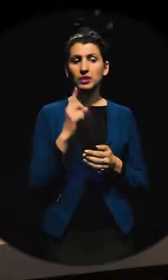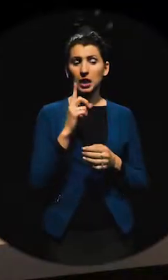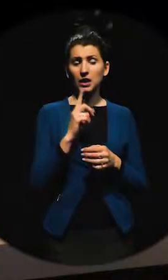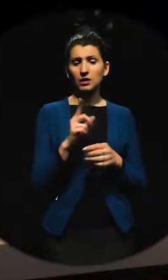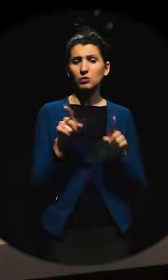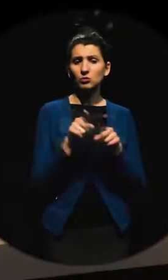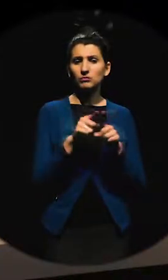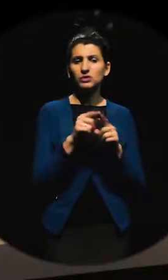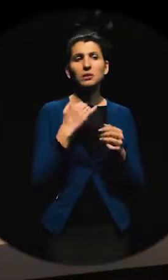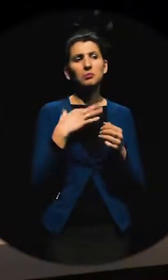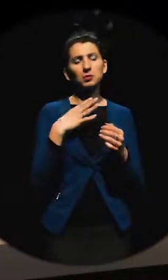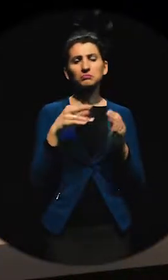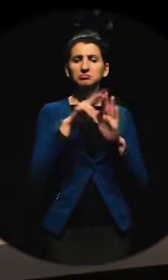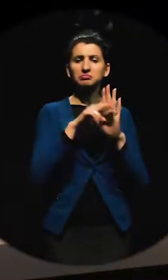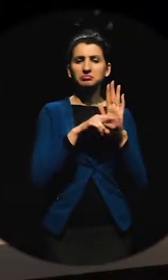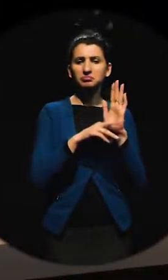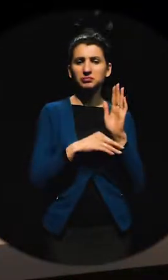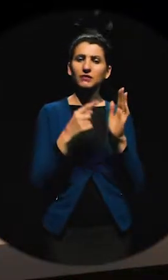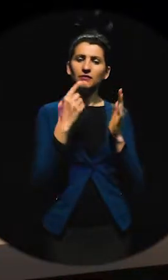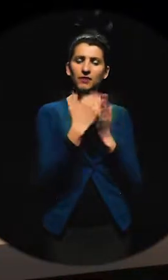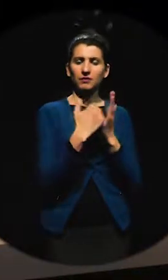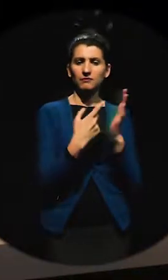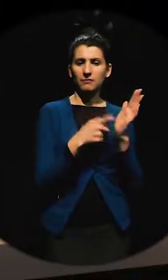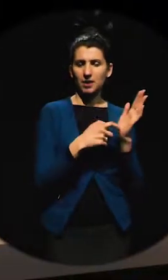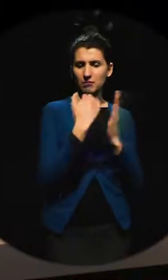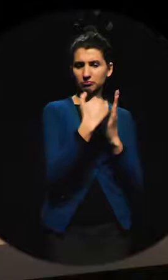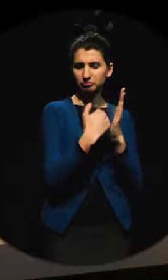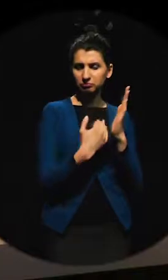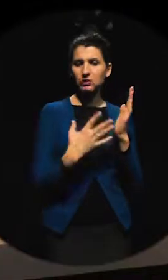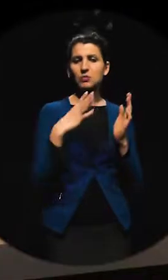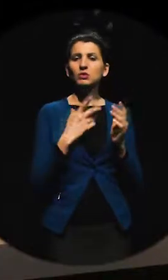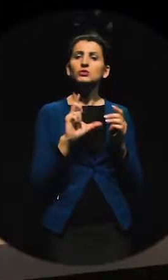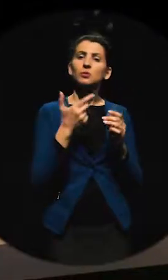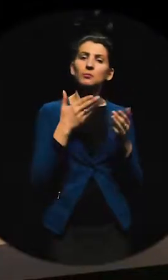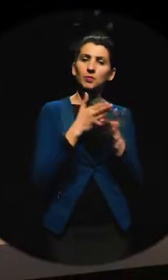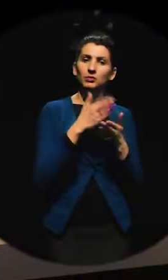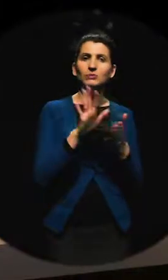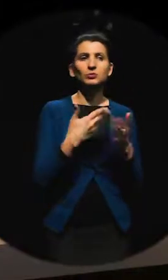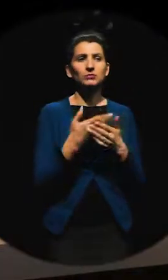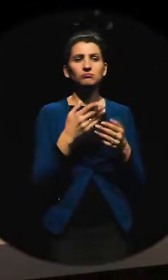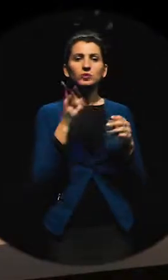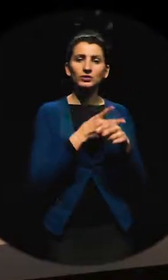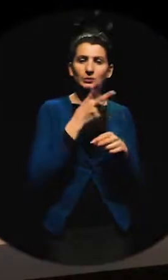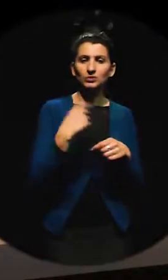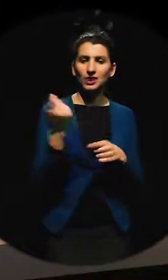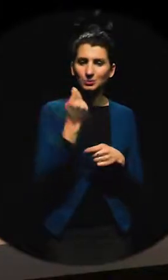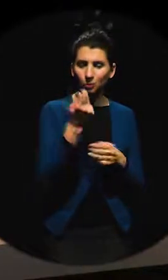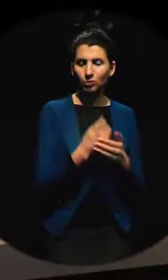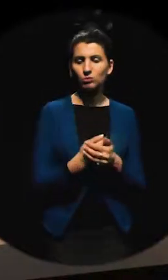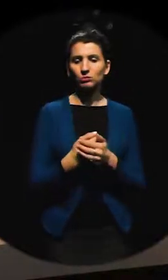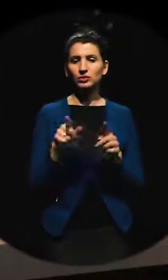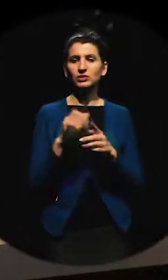Natomiast poza postulatami, które za tym idą, związanymi z dostępnością transportu, z nowym myśleniem